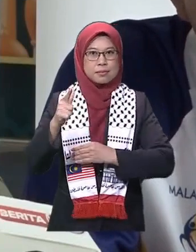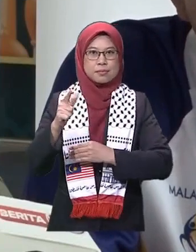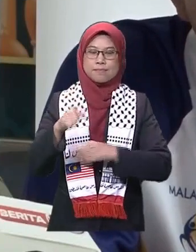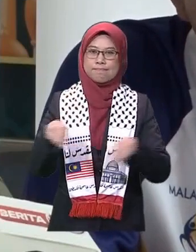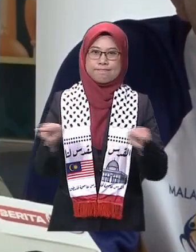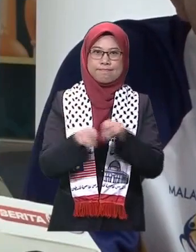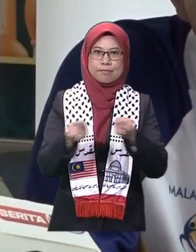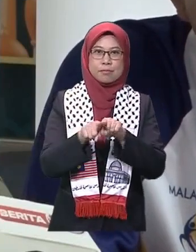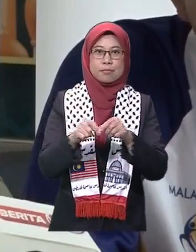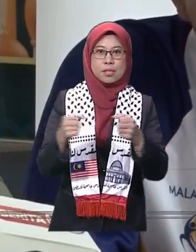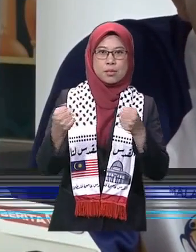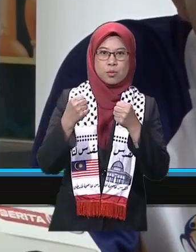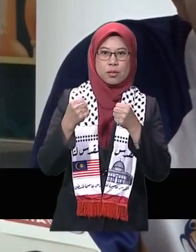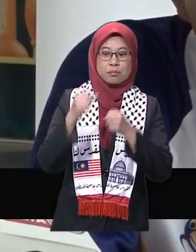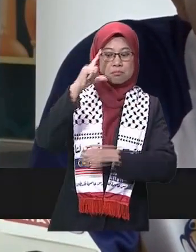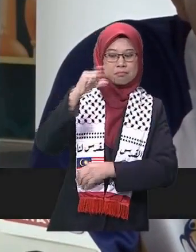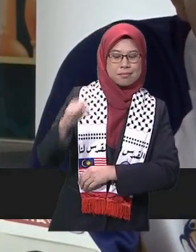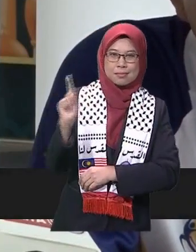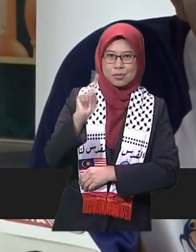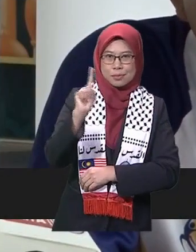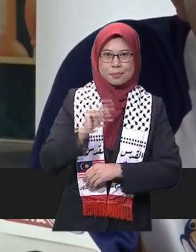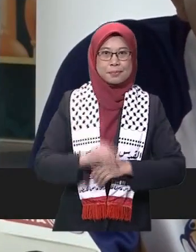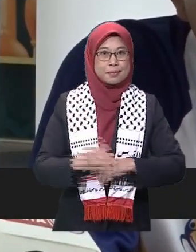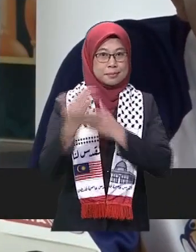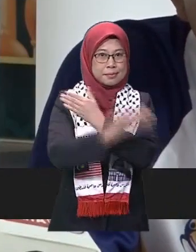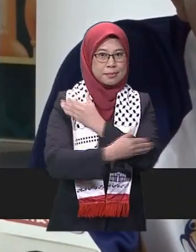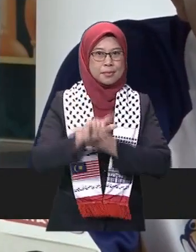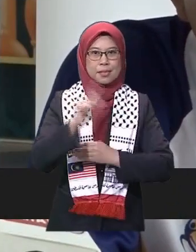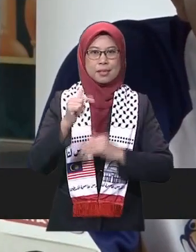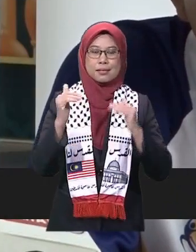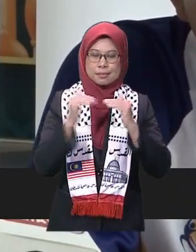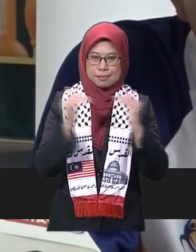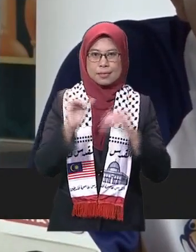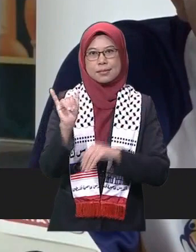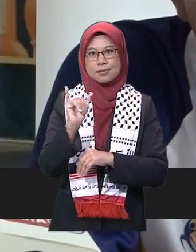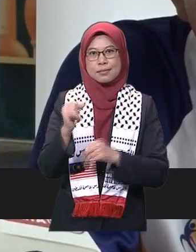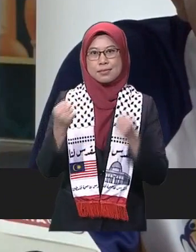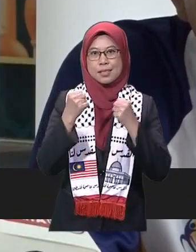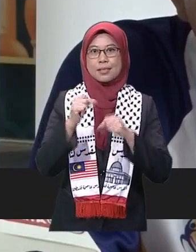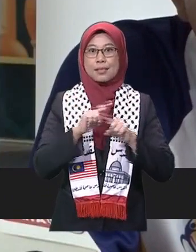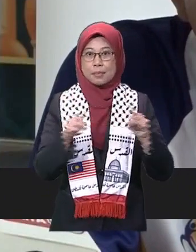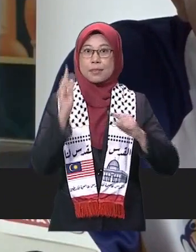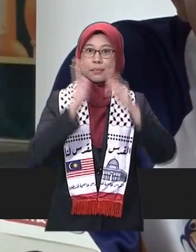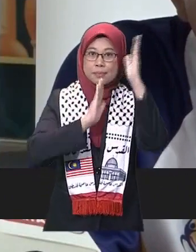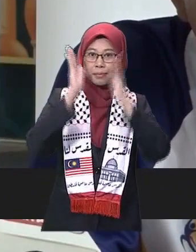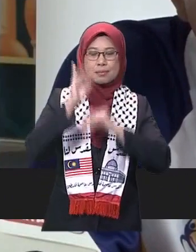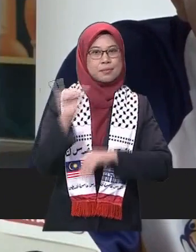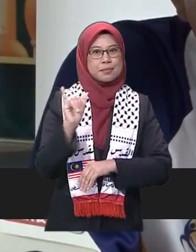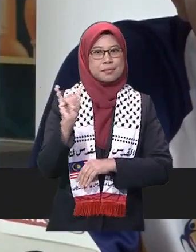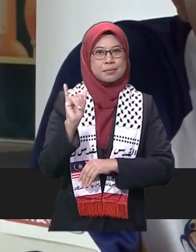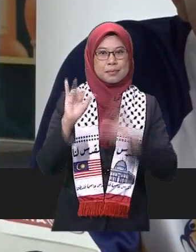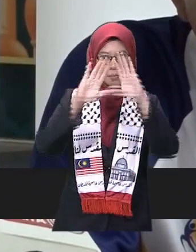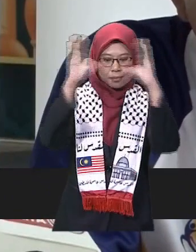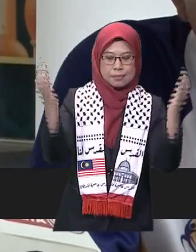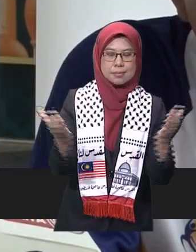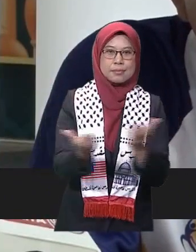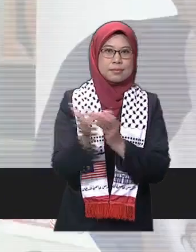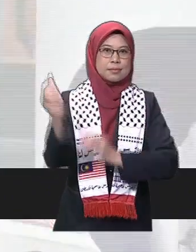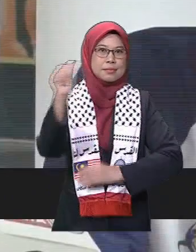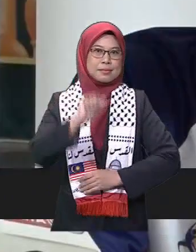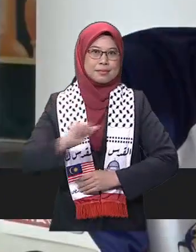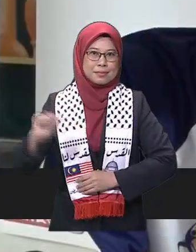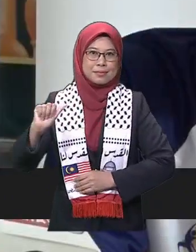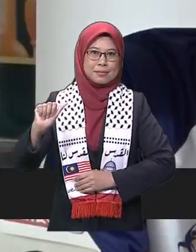tidak boleh ambil ringan juga. Negara lain pun kuat tapi kita pun ada kekuatan di peringkat dunia, di peringkat Asia.